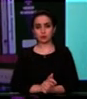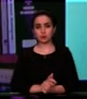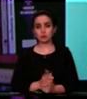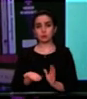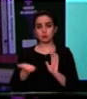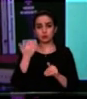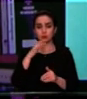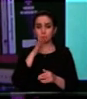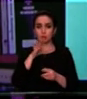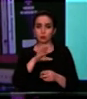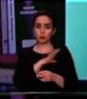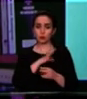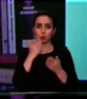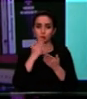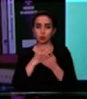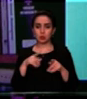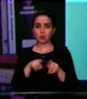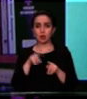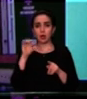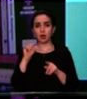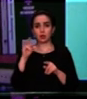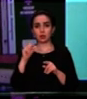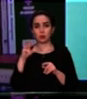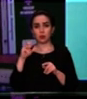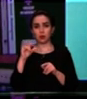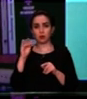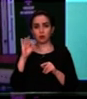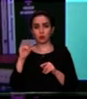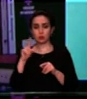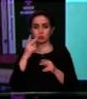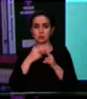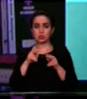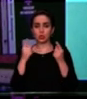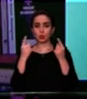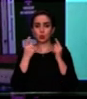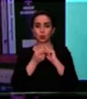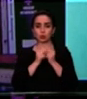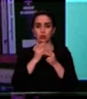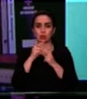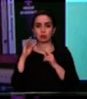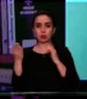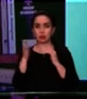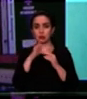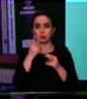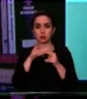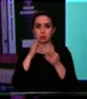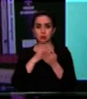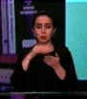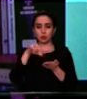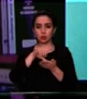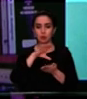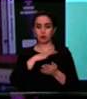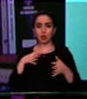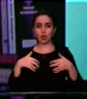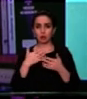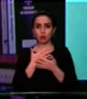Protrozoy erasida ro'y bergan aromorfoz tipdagi yirik o'zgarishlarga biz ikki tomonlama simmetriyaga ega bo'lgan